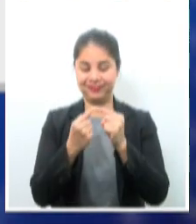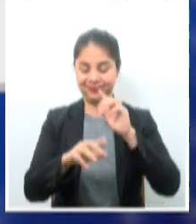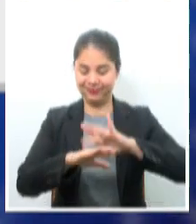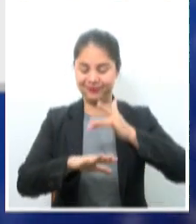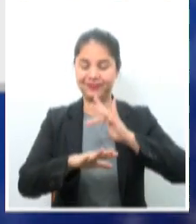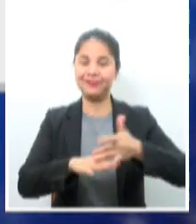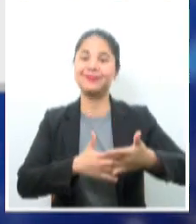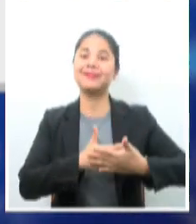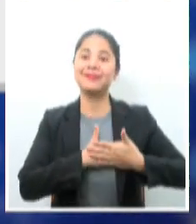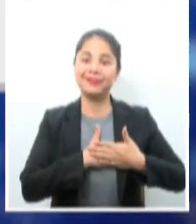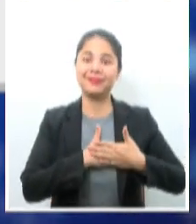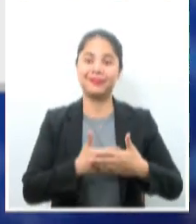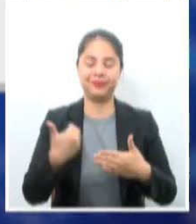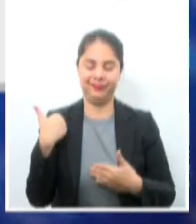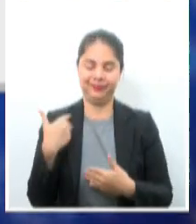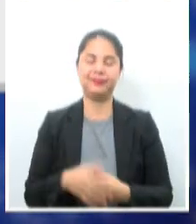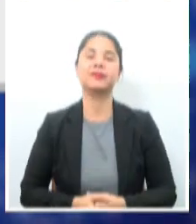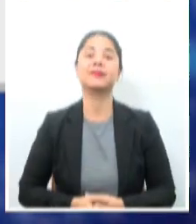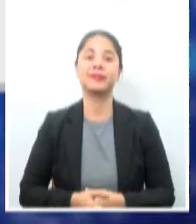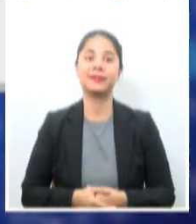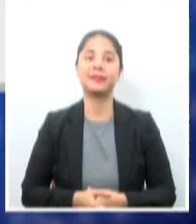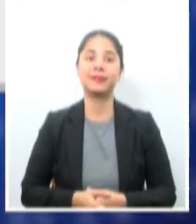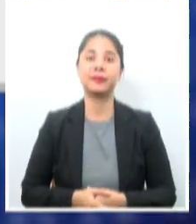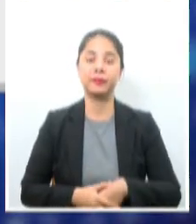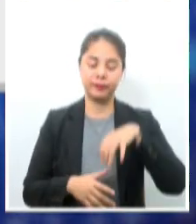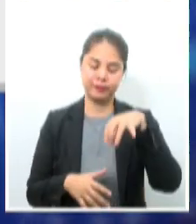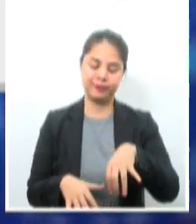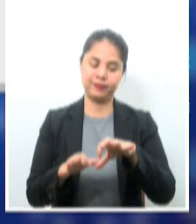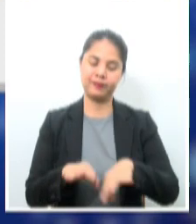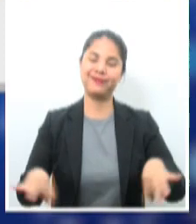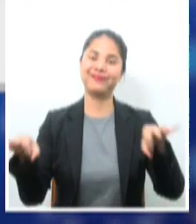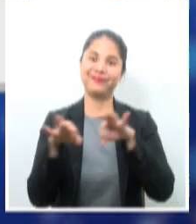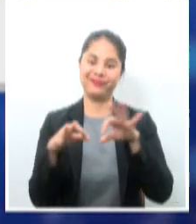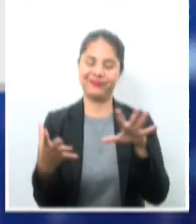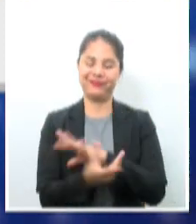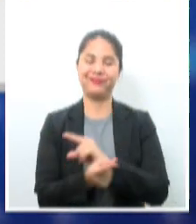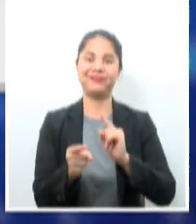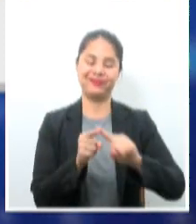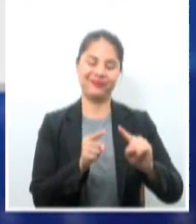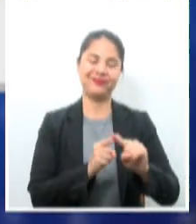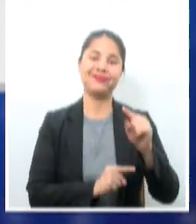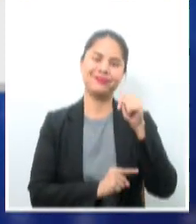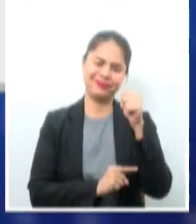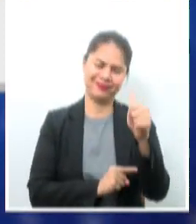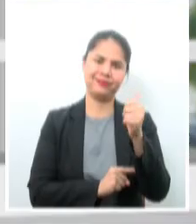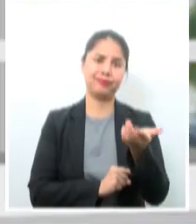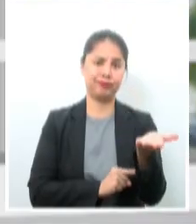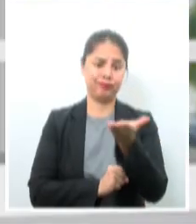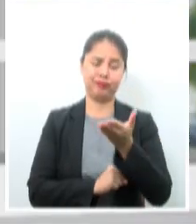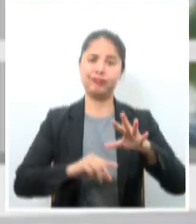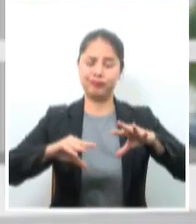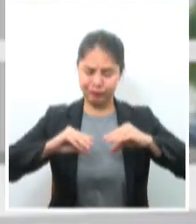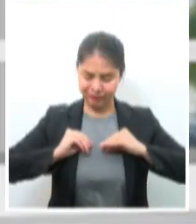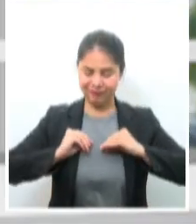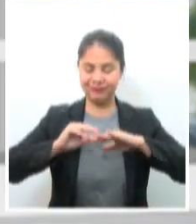เรามีอยู่รวมถึงมีส่วนร่วมในการอนุรักษ์สถานที่สำคัญทางประวัติศาสตร์ได้ครับในที่นี้ก็ต้องยอมรับเลยว่าเด็กไทย